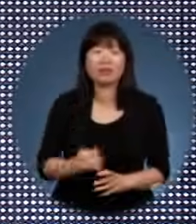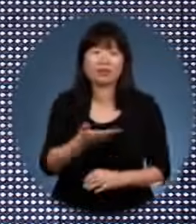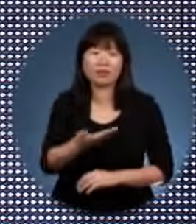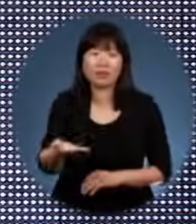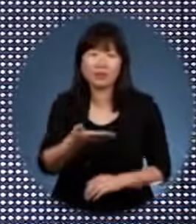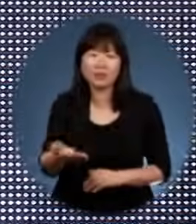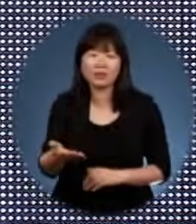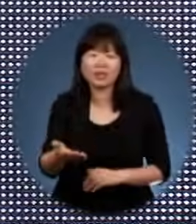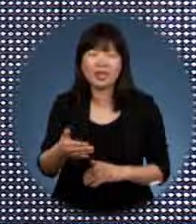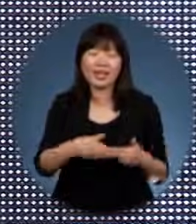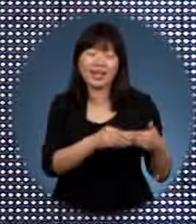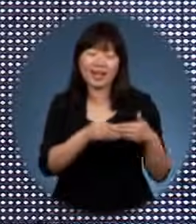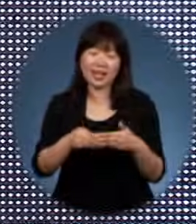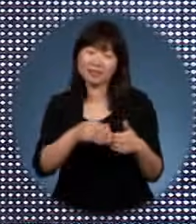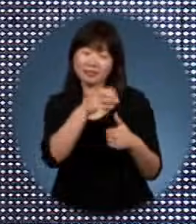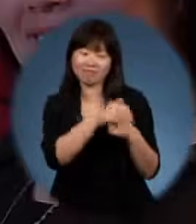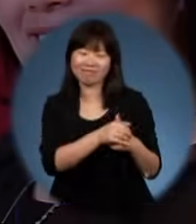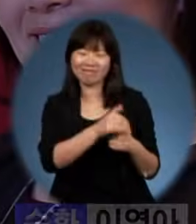여러분의 가이드입니다